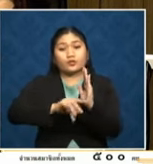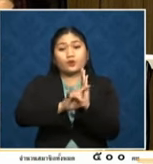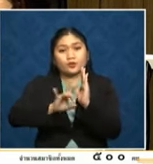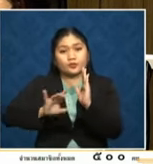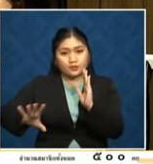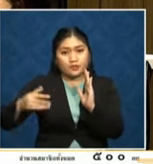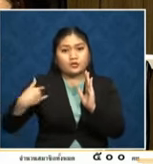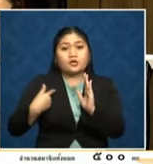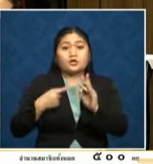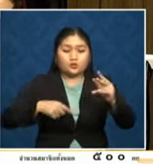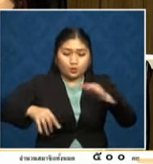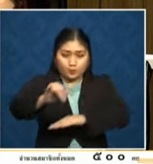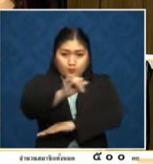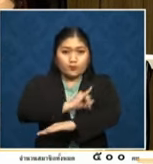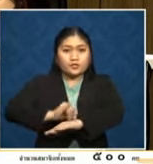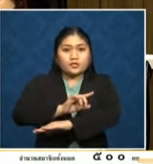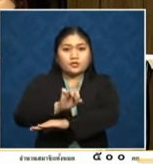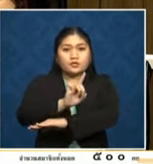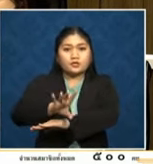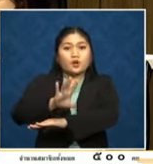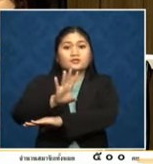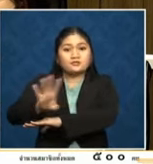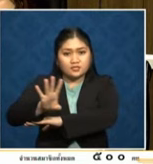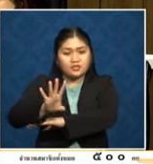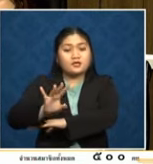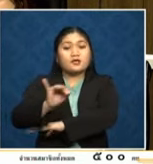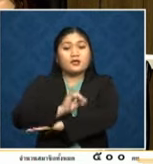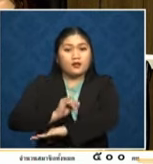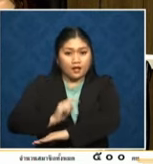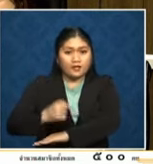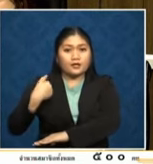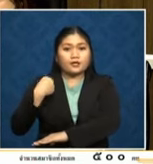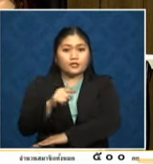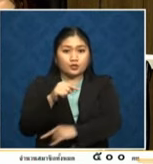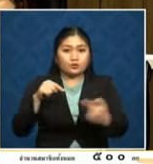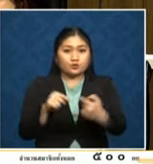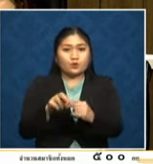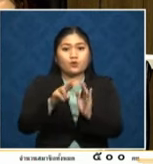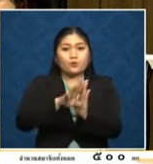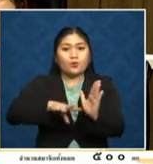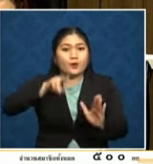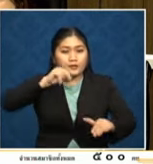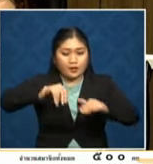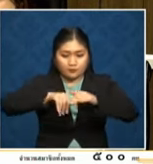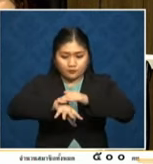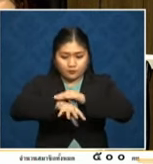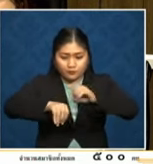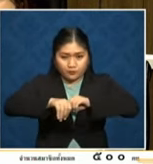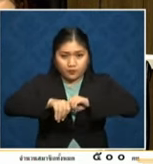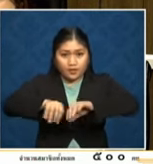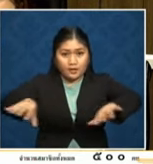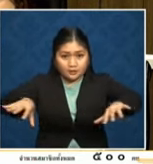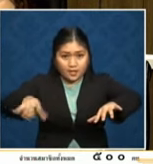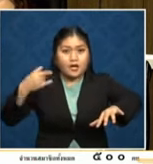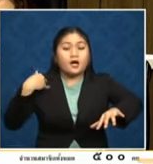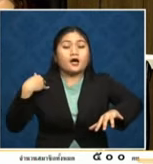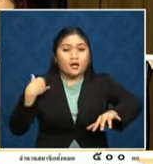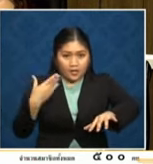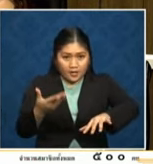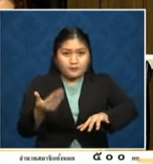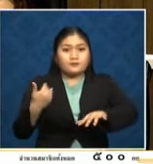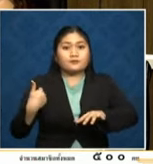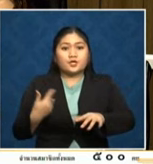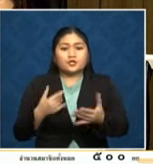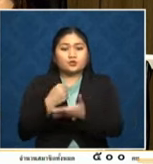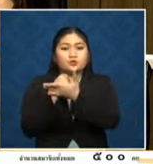อ็ดครอบคลุมพื้นที่กว่า104ไร่ค่ะพร้อมให้สร้างระบบกระจายน้ำไปยังตำบลหนองมืนฐานอำเภออัสสามารถจังหวัดร้อย